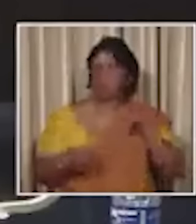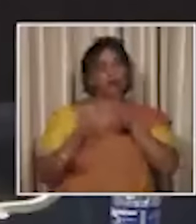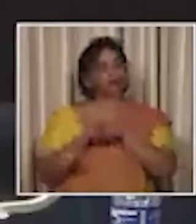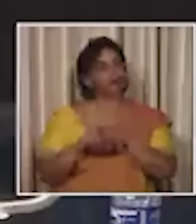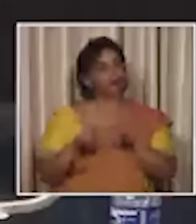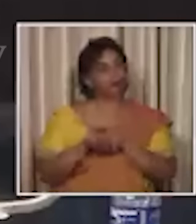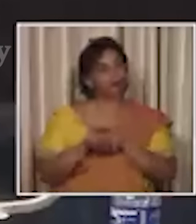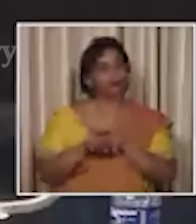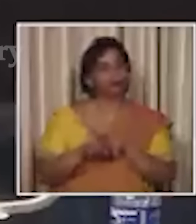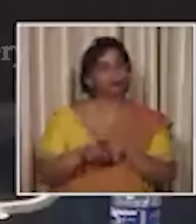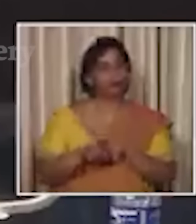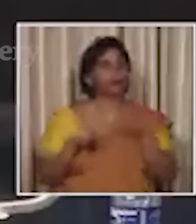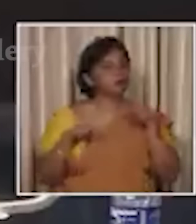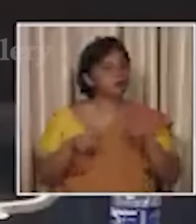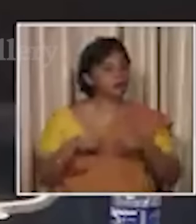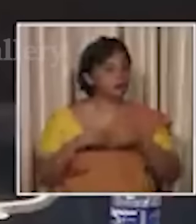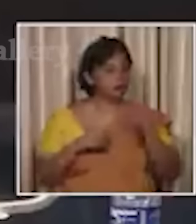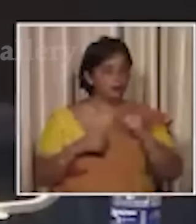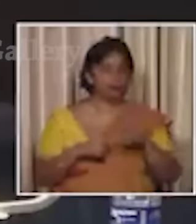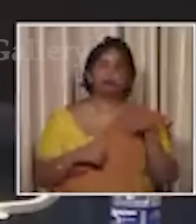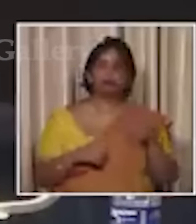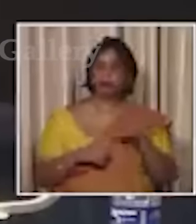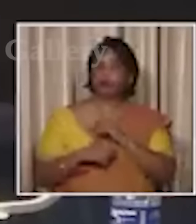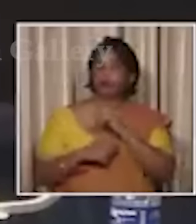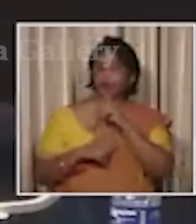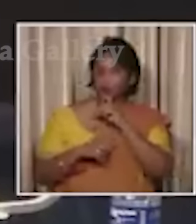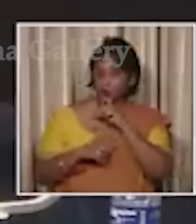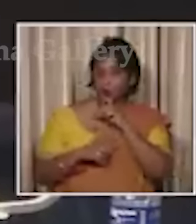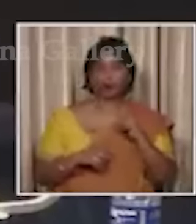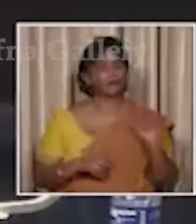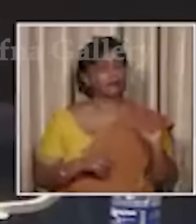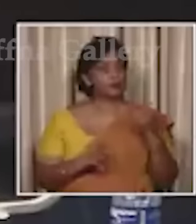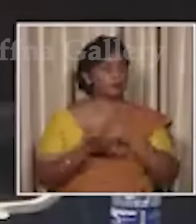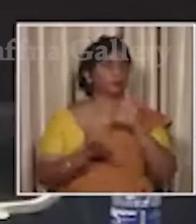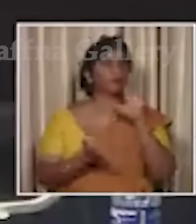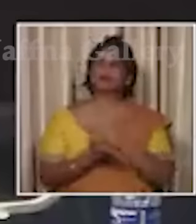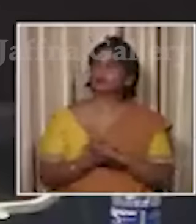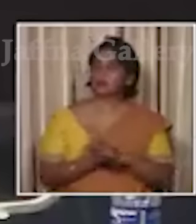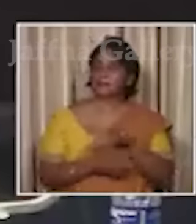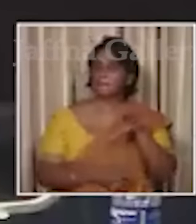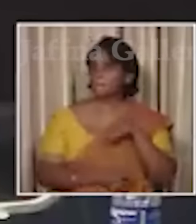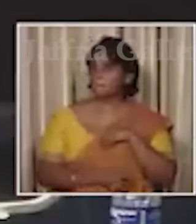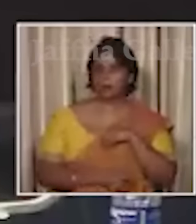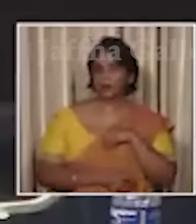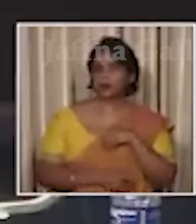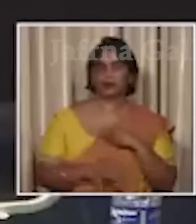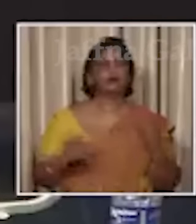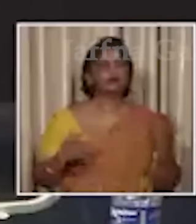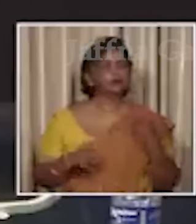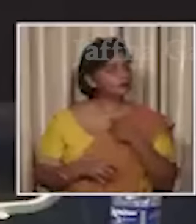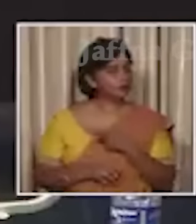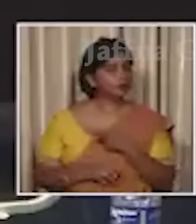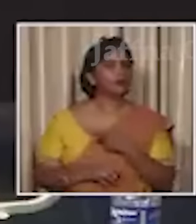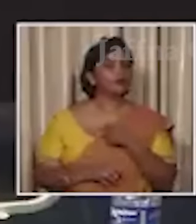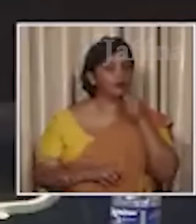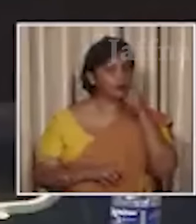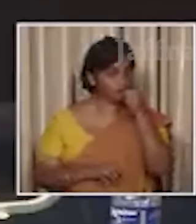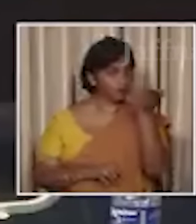நீதிமன்ற கட்டளையை மீறியது என்று சொல்லியிருந்தார். அந்த இடத்தில் கூட வந்து உங்களால் உங்களுடைய நாட்டு சட்டத்தை மதித்து உங்களுடைய நாட்டு சட்டங்களின்